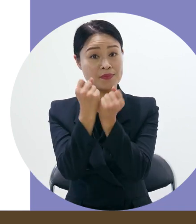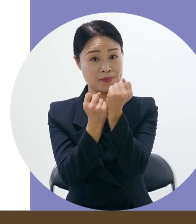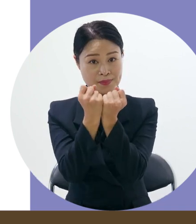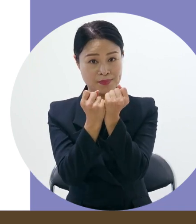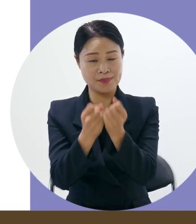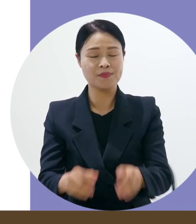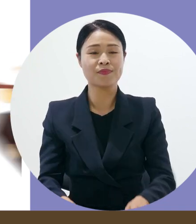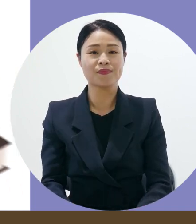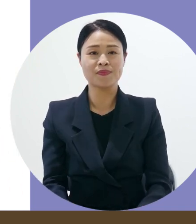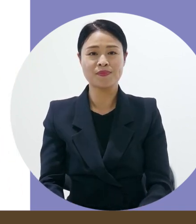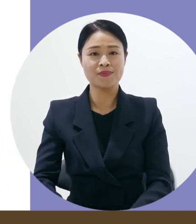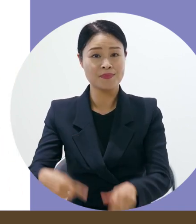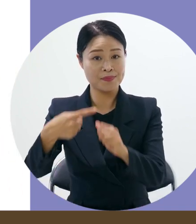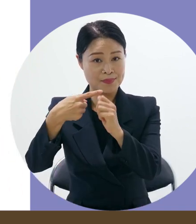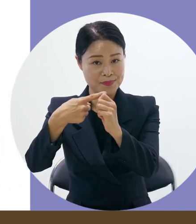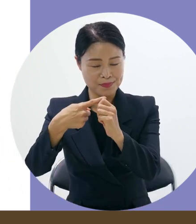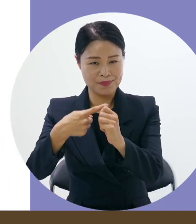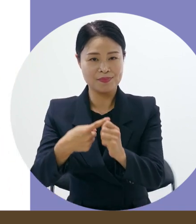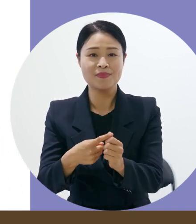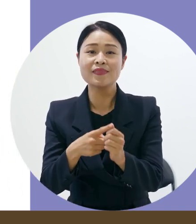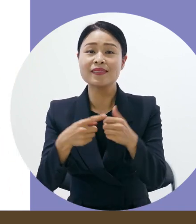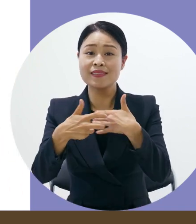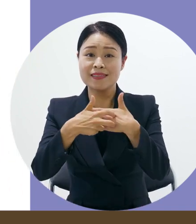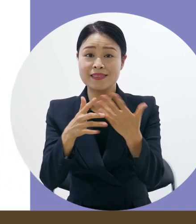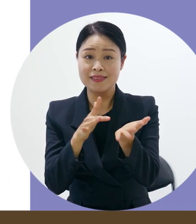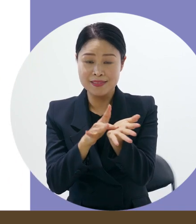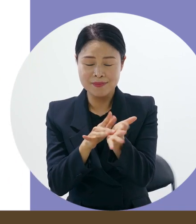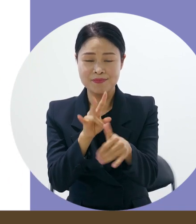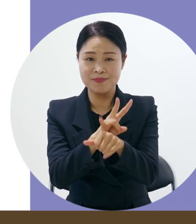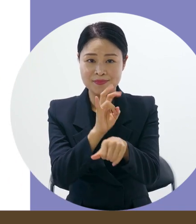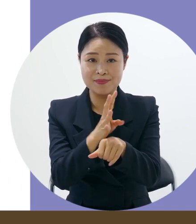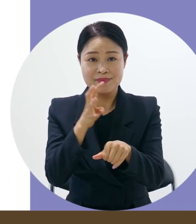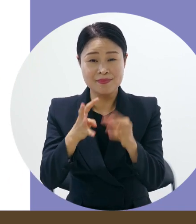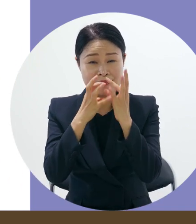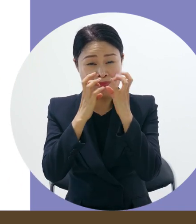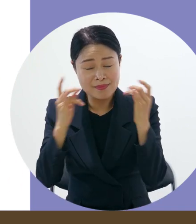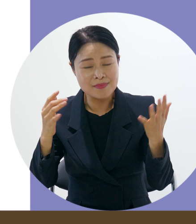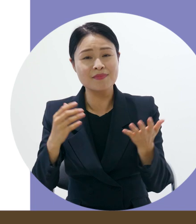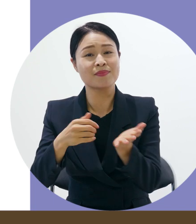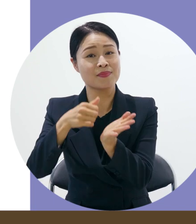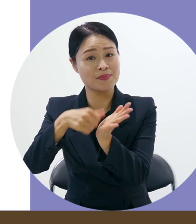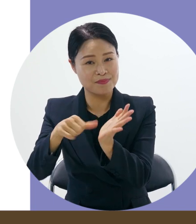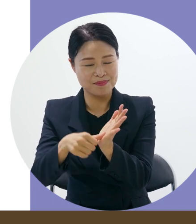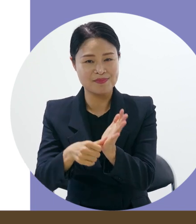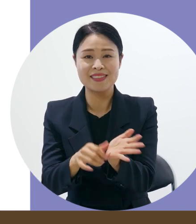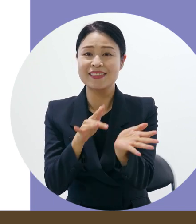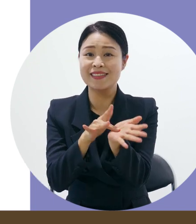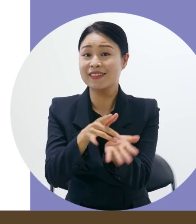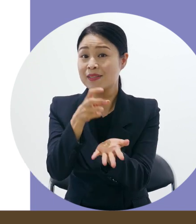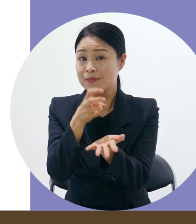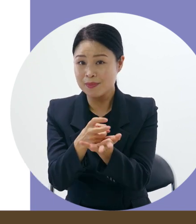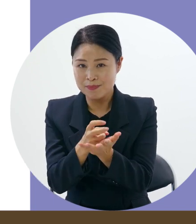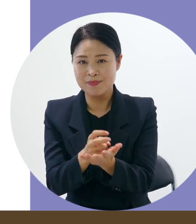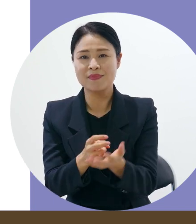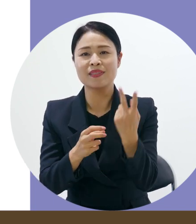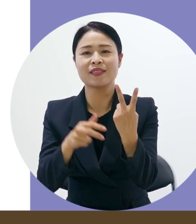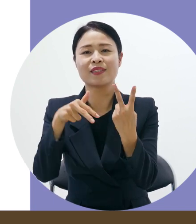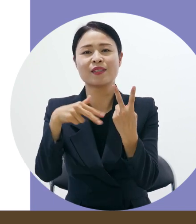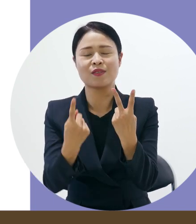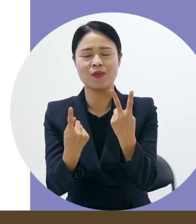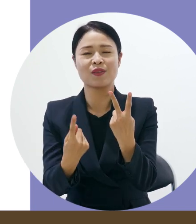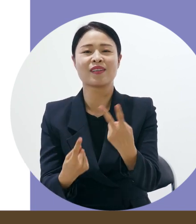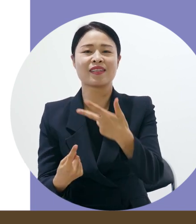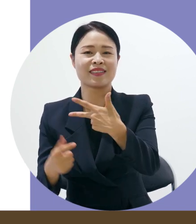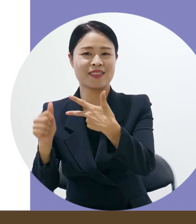용어 설명. 첫 번째, 의약외품. 약사법 제2조 제7호.